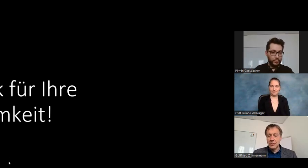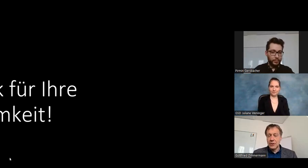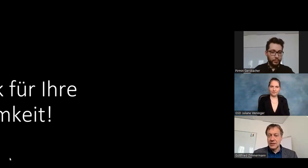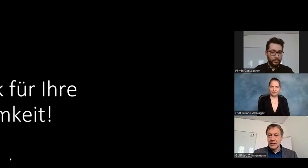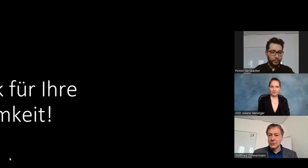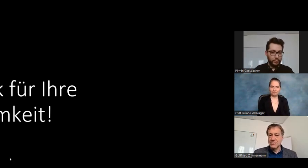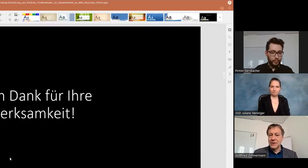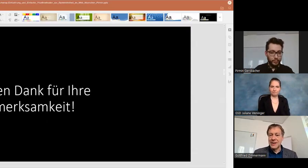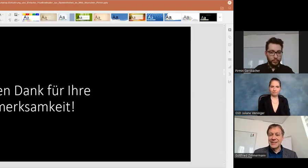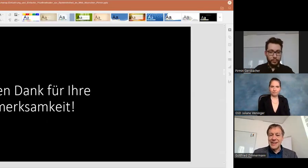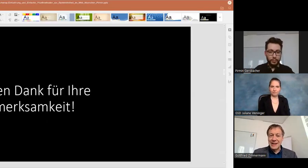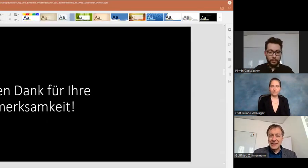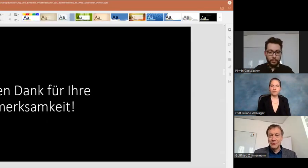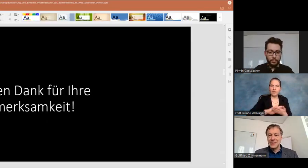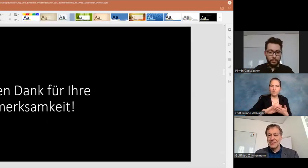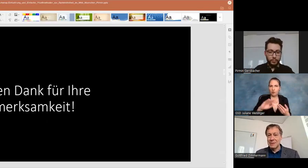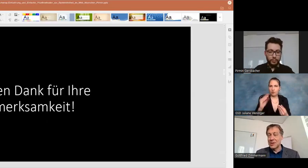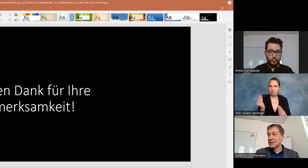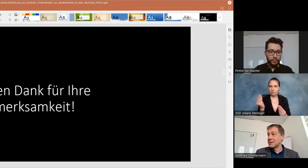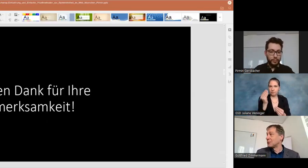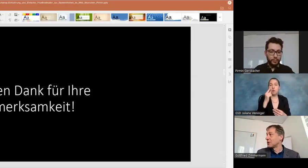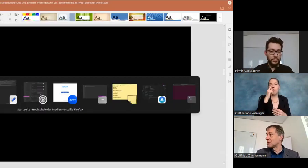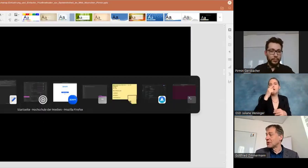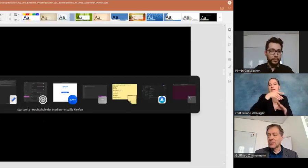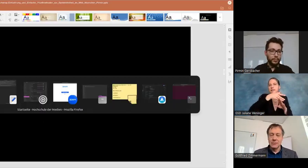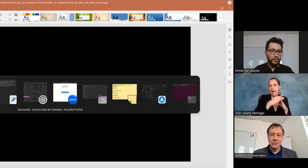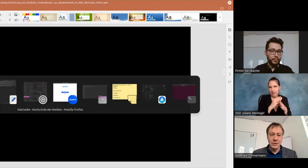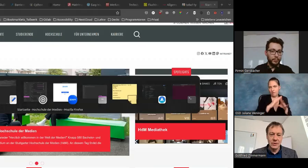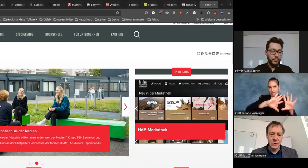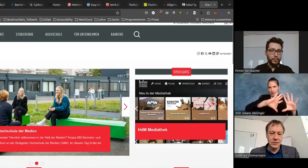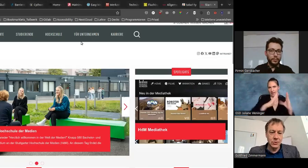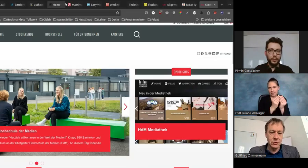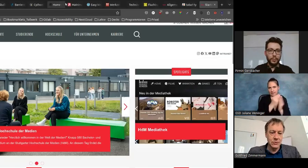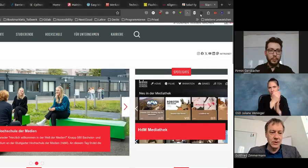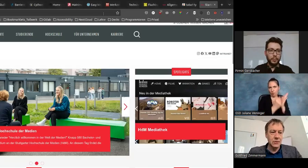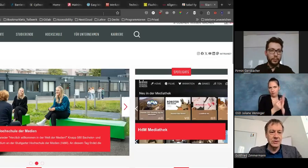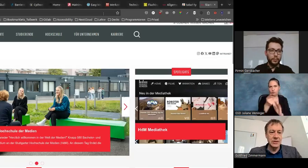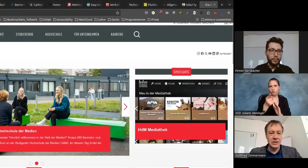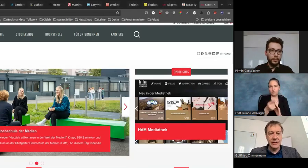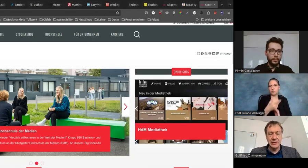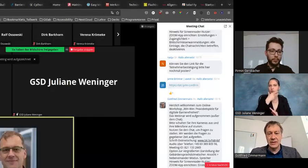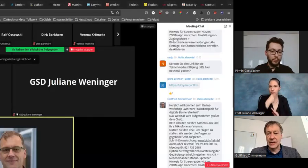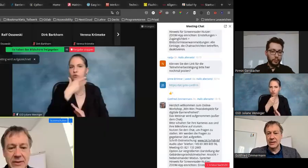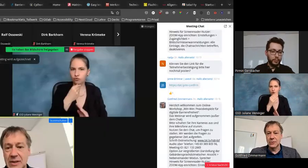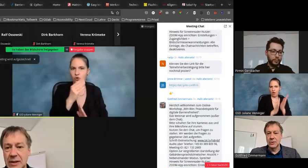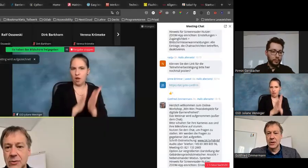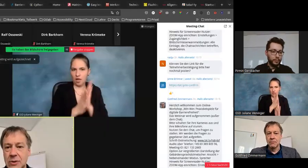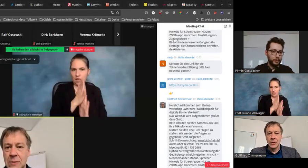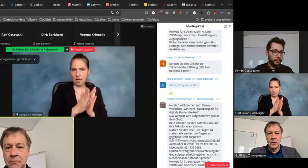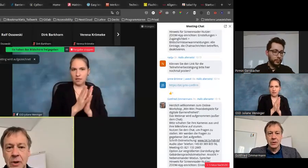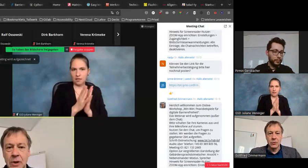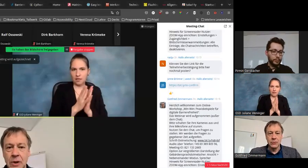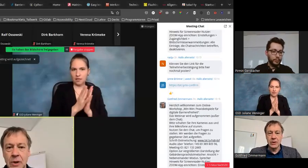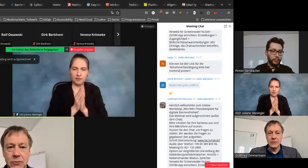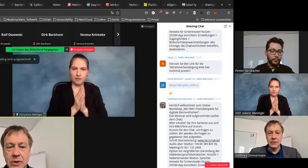Das einfach noch als Ergänzung, das war ein Teil vom Easy Web Check und du hast es ja, finde ich sehr, sehr schön, uns da auch die Details gezeigt